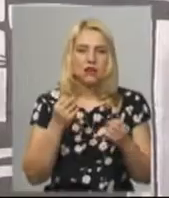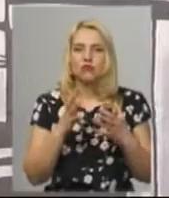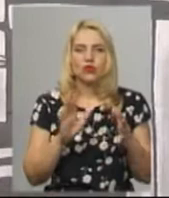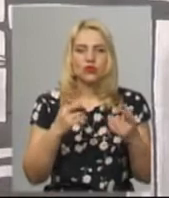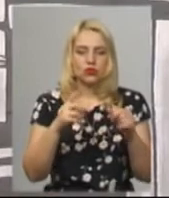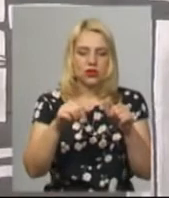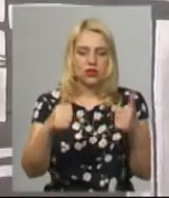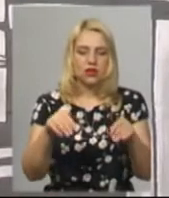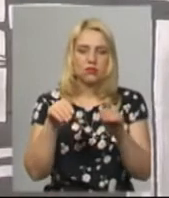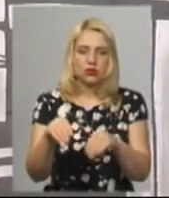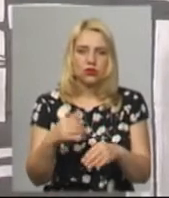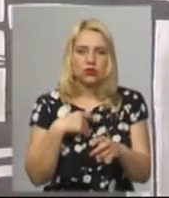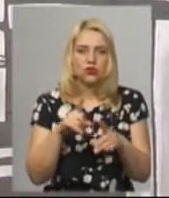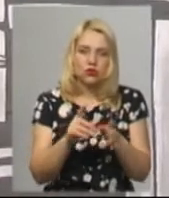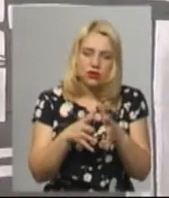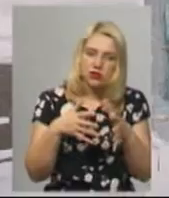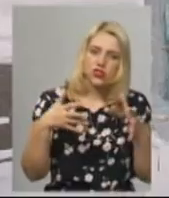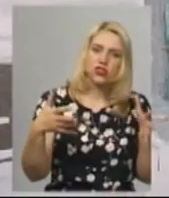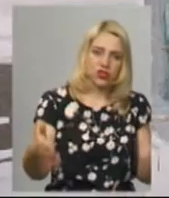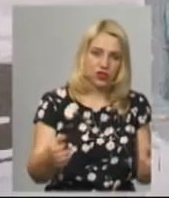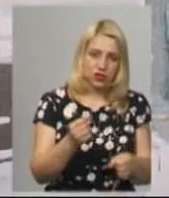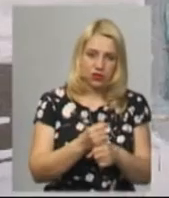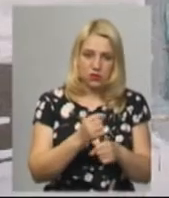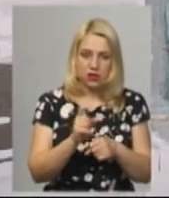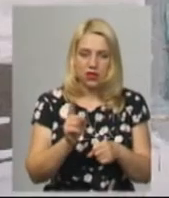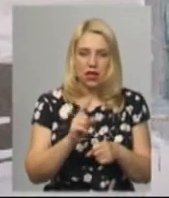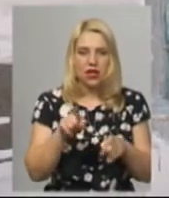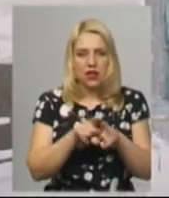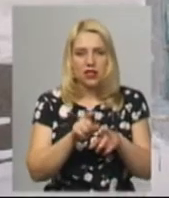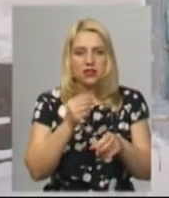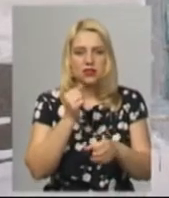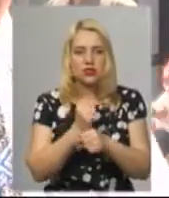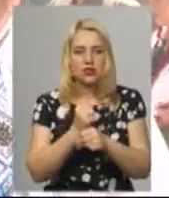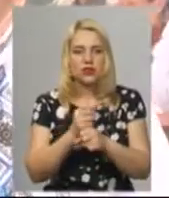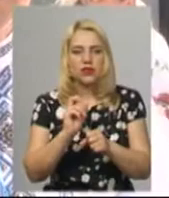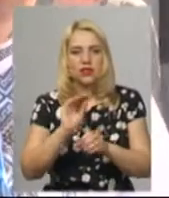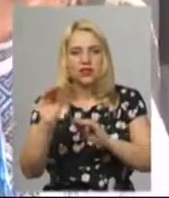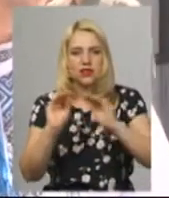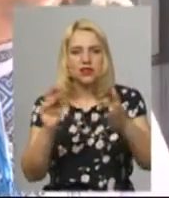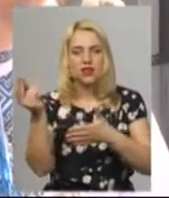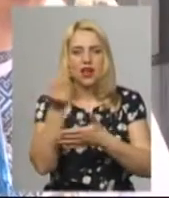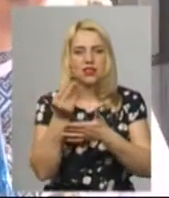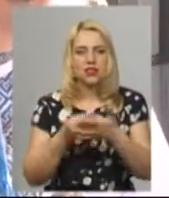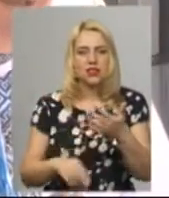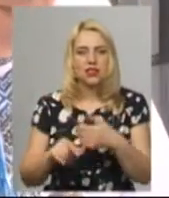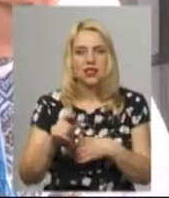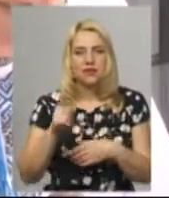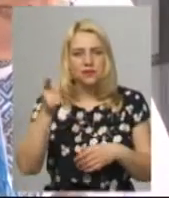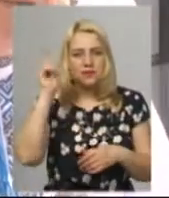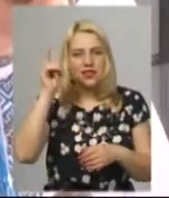ширше, тому в нас вийшла така інсталяція, вийшли такі якби картини з